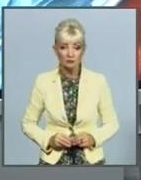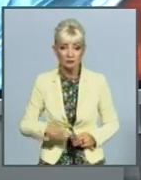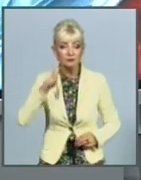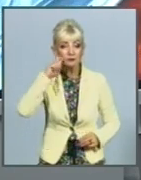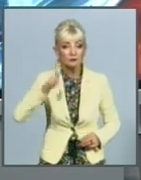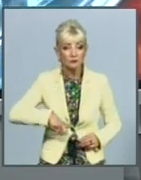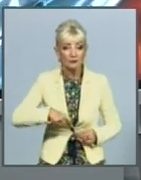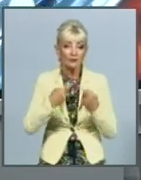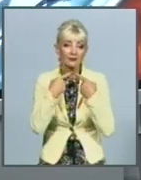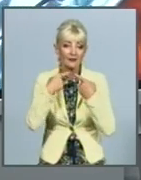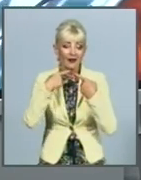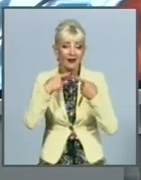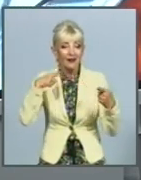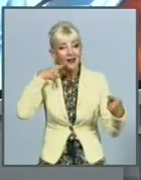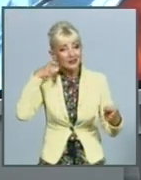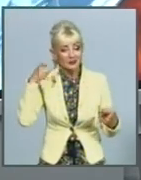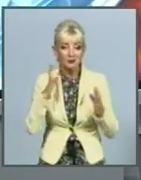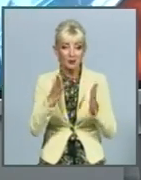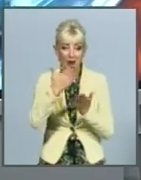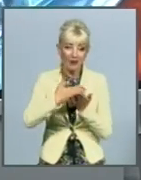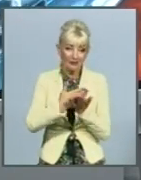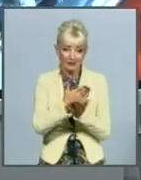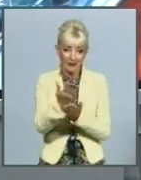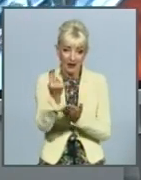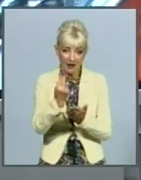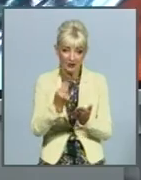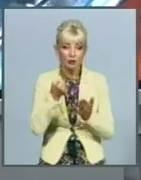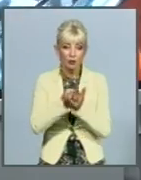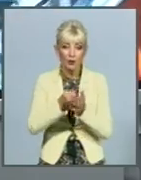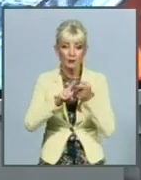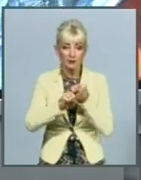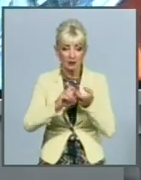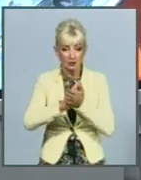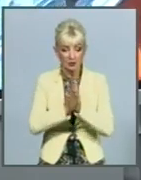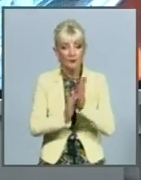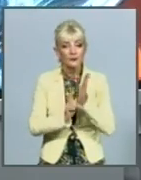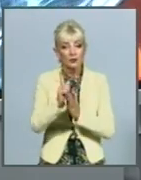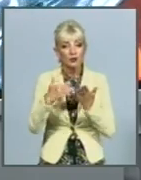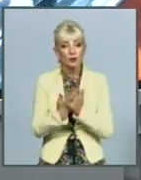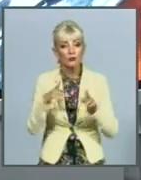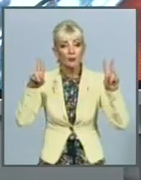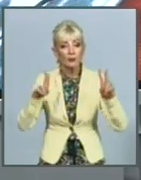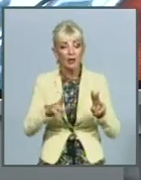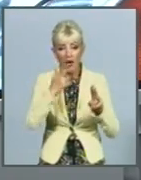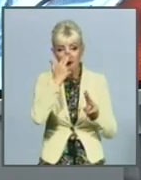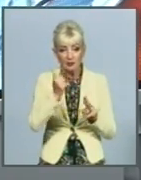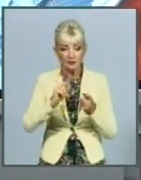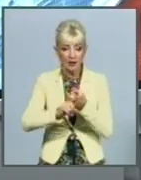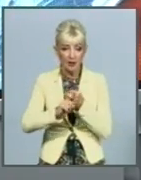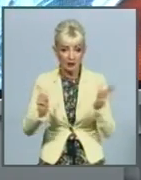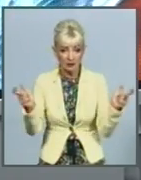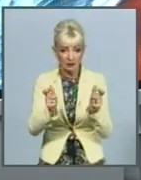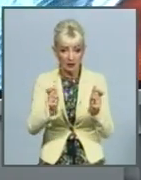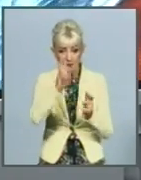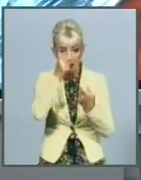Україна різнокольорова, але тільки на карті щодо епідеміологічної ситуації. Почали діяти нові правила адаптивного карантину.